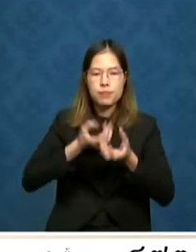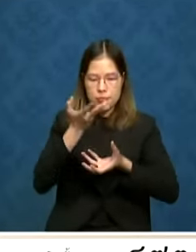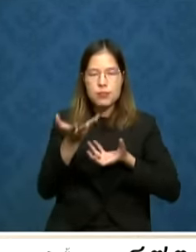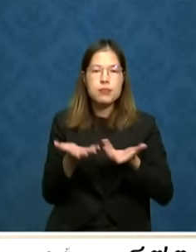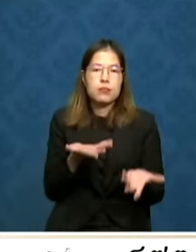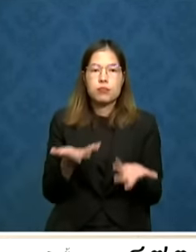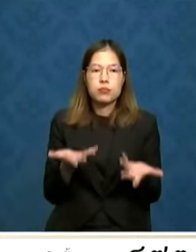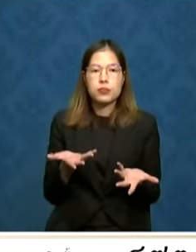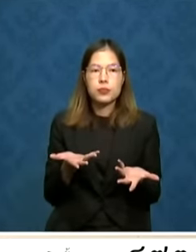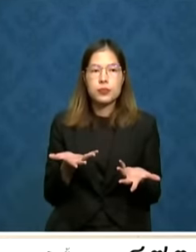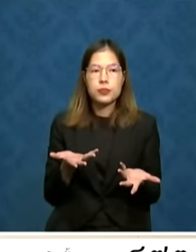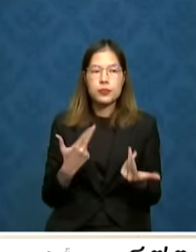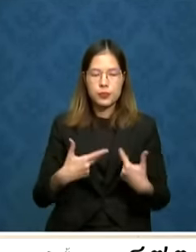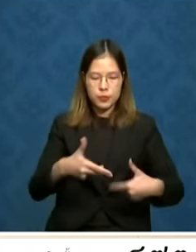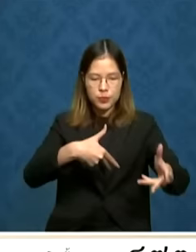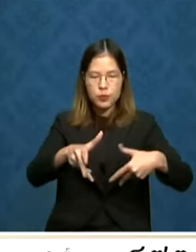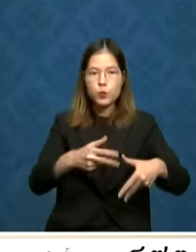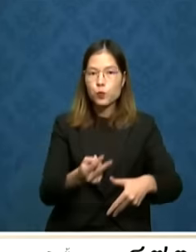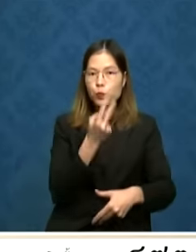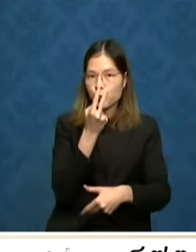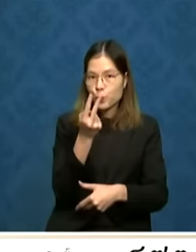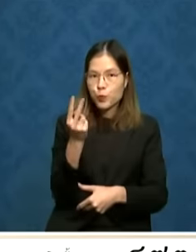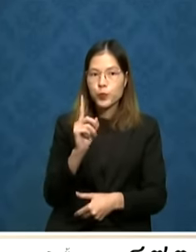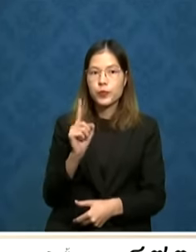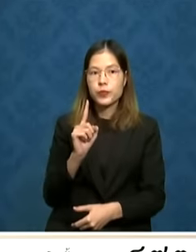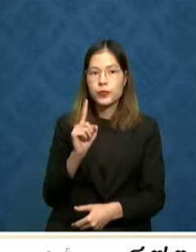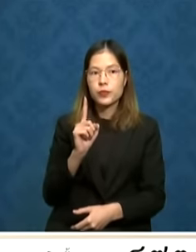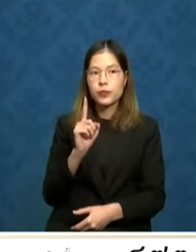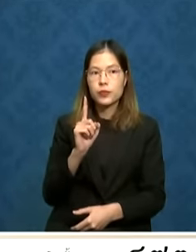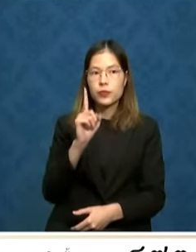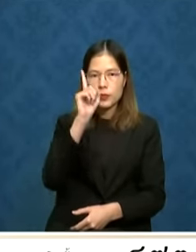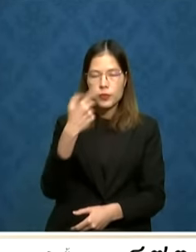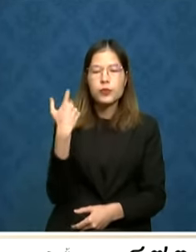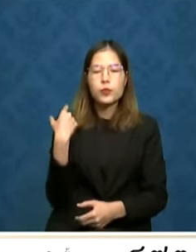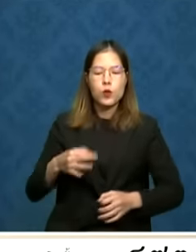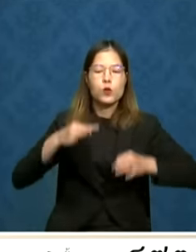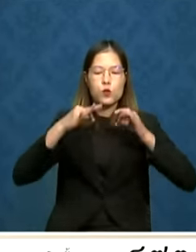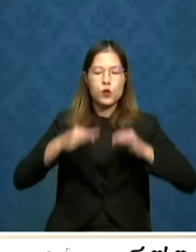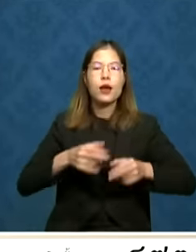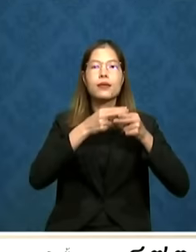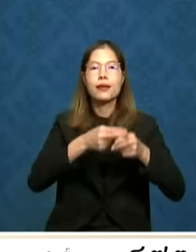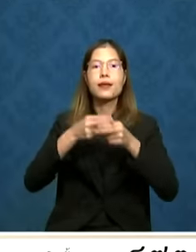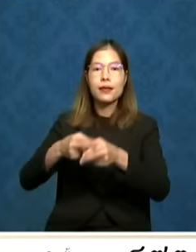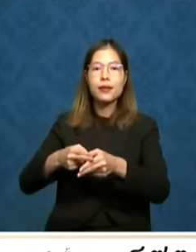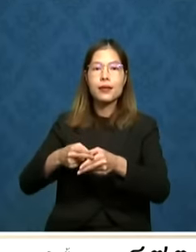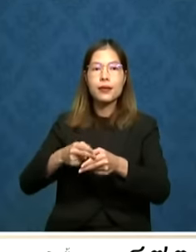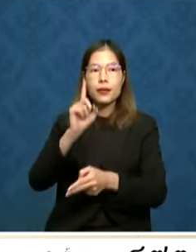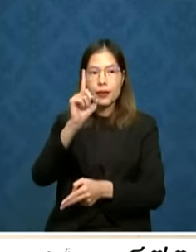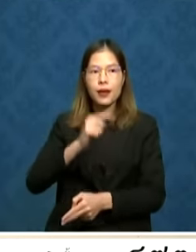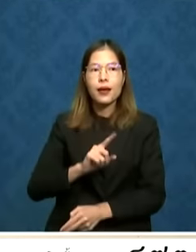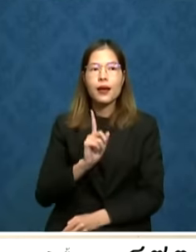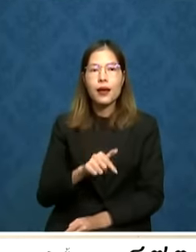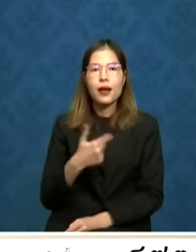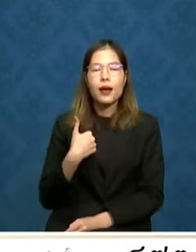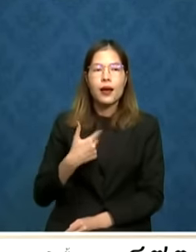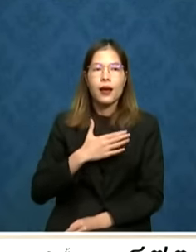ผมก็เชื่อว่าพี่น้ปาชาชนที่ดูอยู่เขาก็จะวินิจัยด้วยตัวของเขาเองคือๆ Andyั้ค